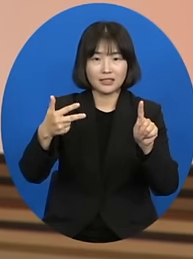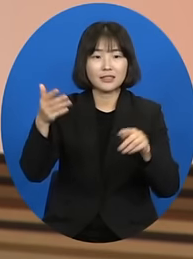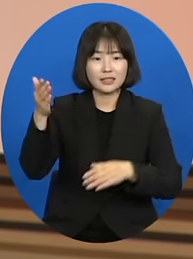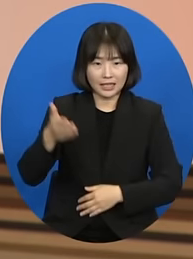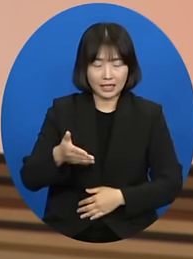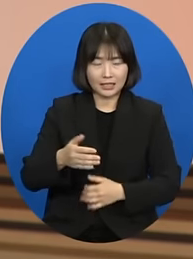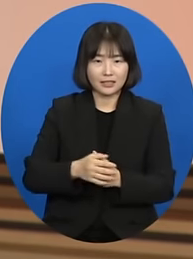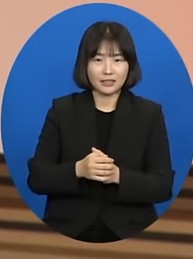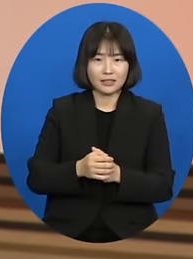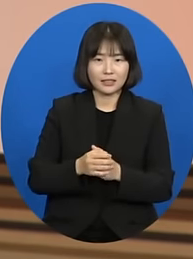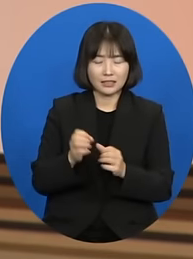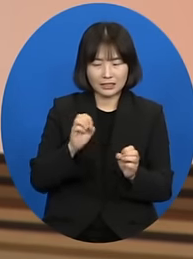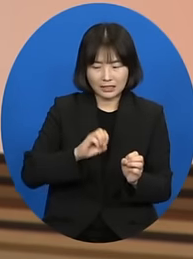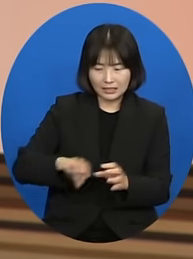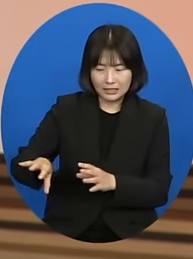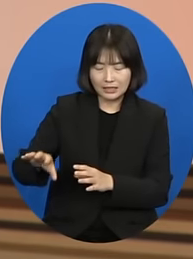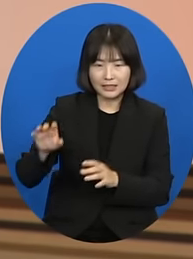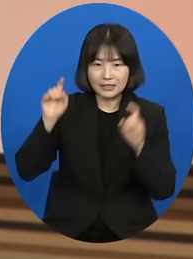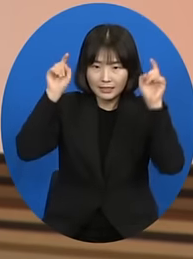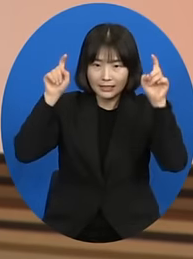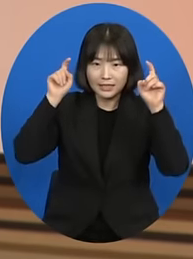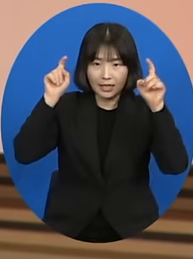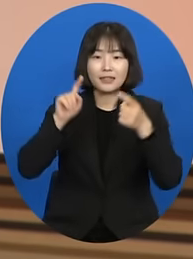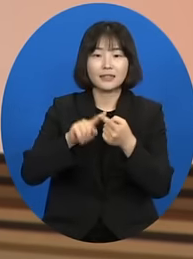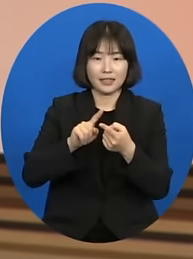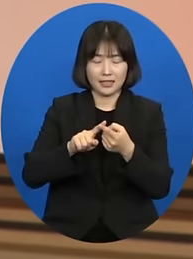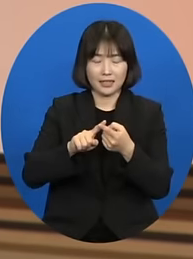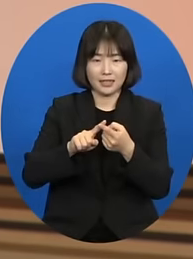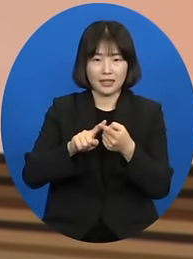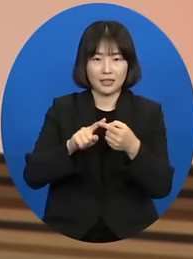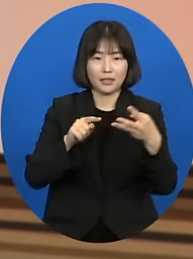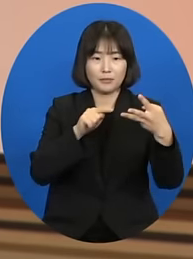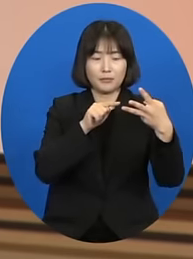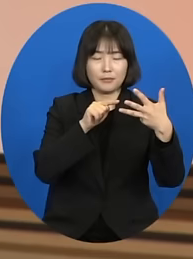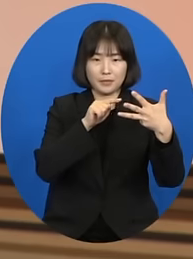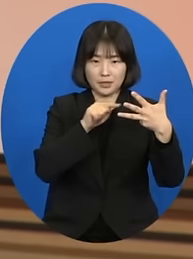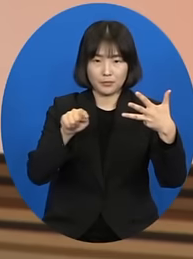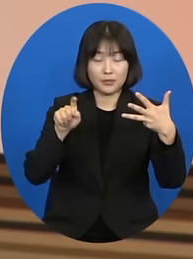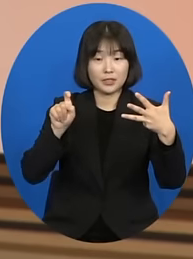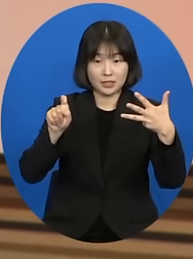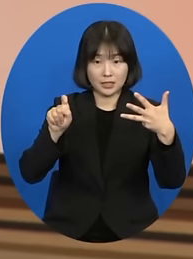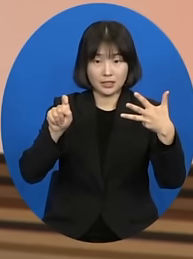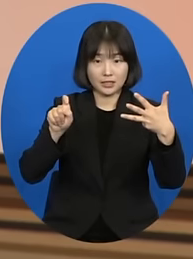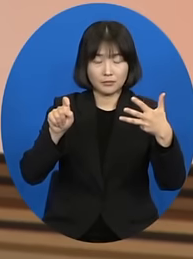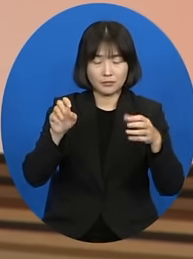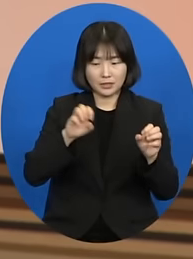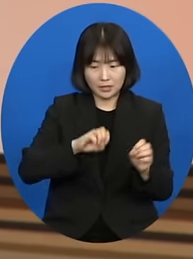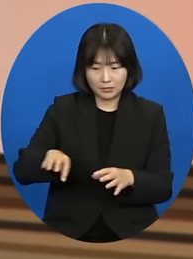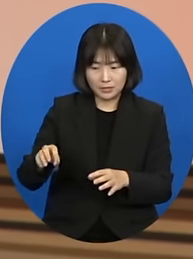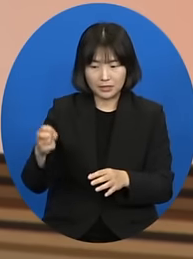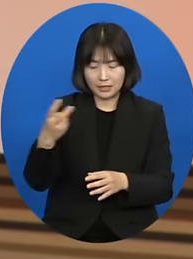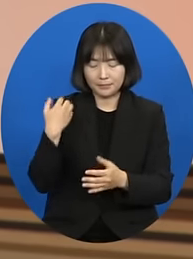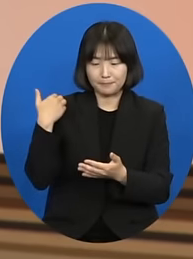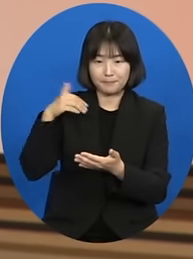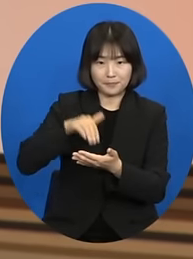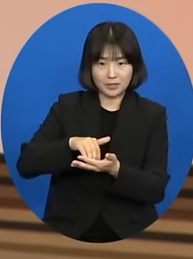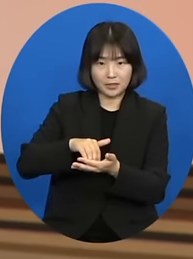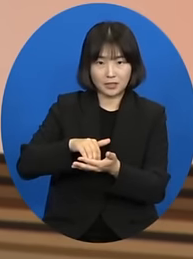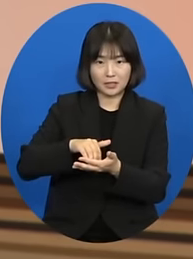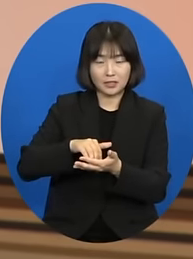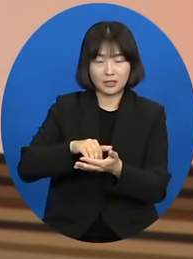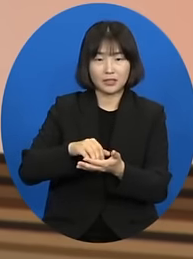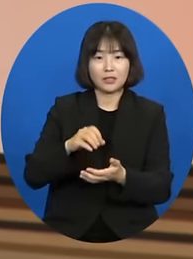잃은 양에 대한 이야기가 나옵니다. 그리고 8절부터 10절까지는 잃어버렸다가 다시 찾은 동전 이야기가